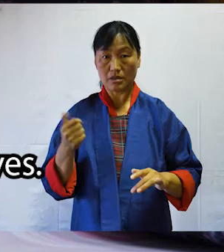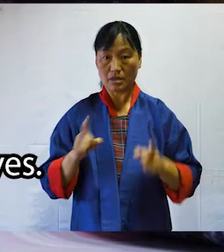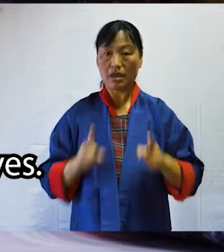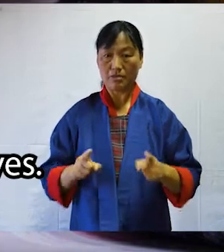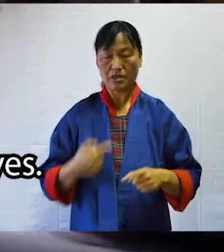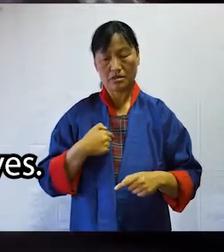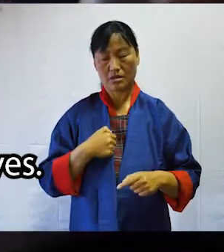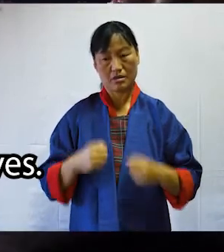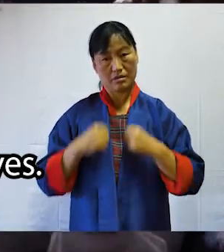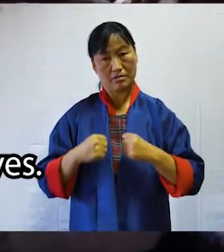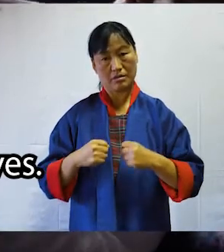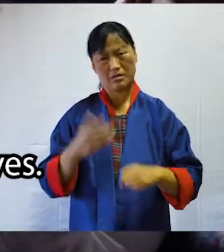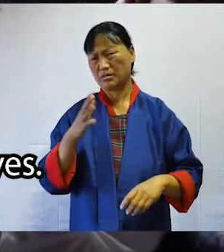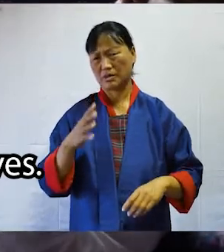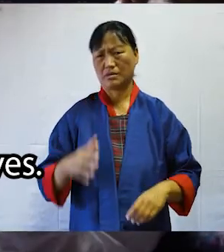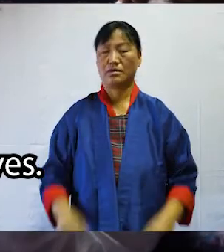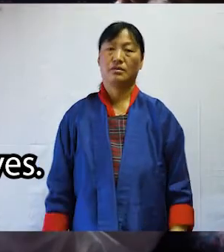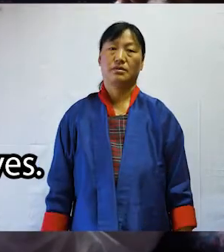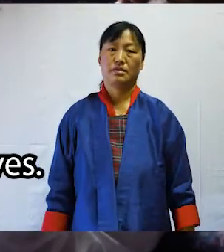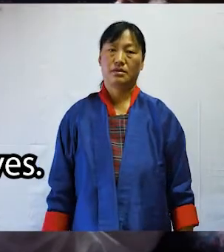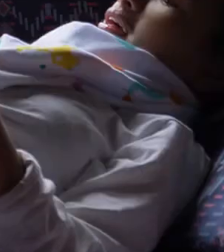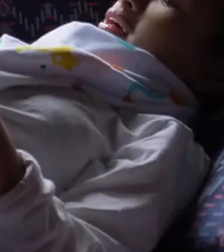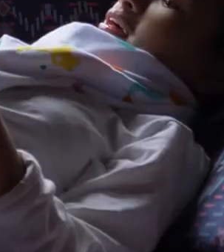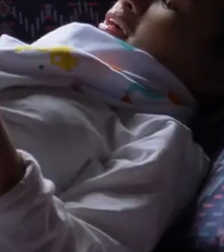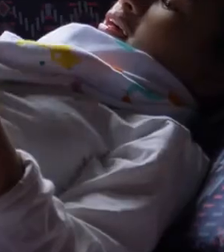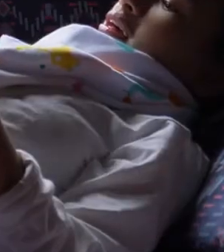प्रब्लम हुन्छ त्यो भएर इन्डिपेन्डेन्ट हुँदैन उनीहरू उनीहरूको लाइफमा